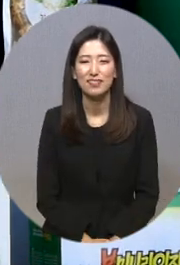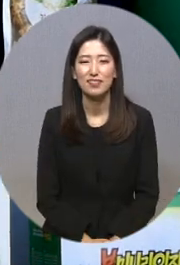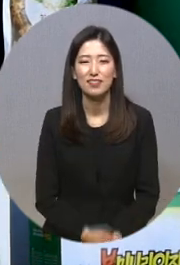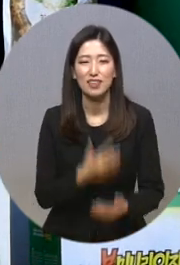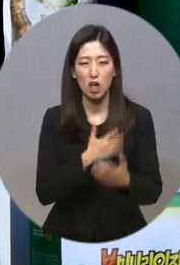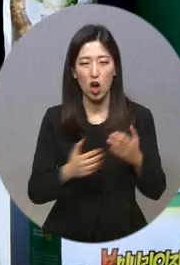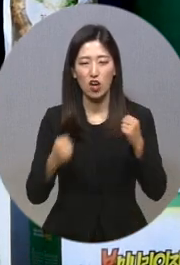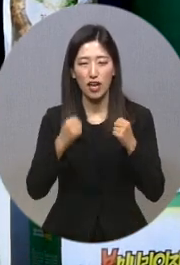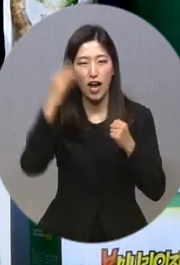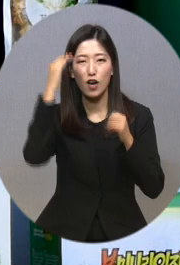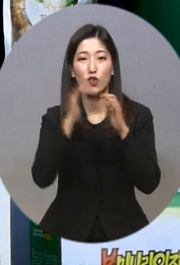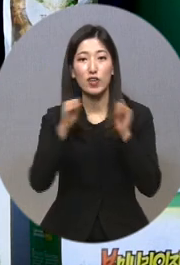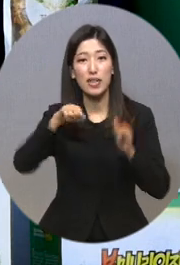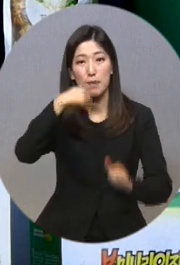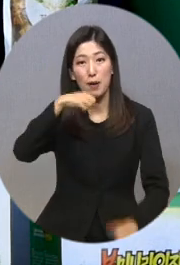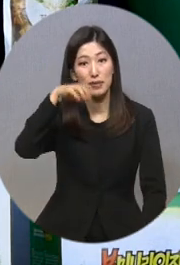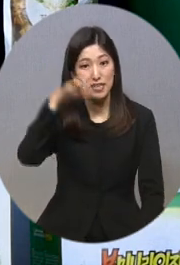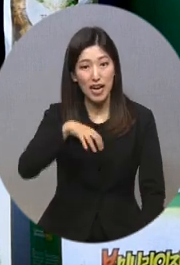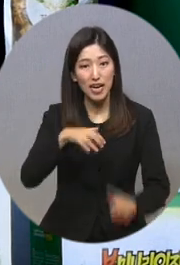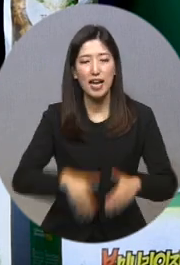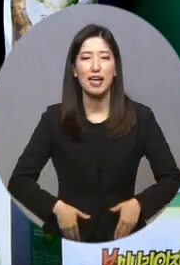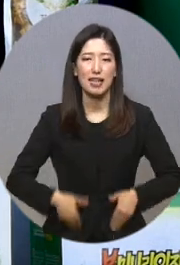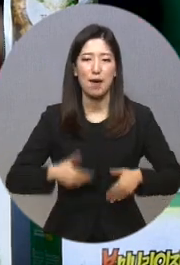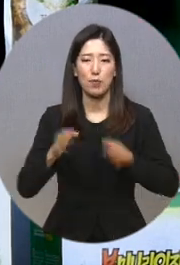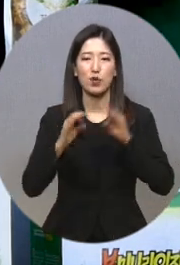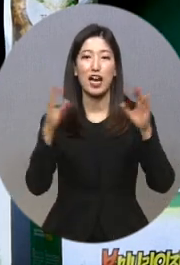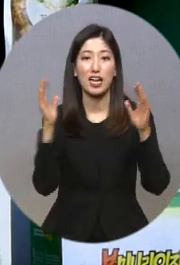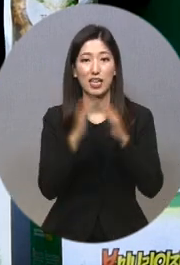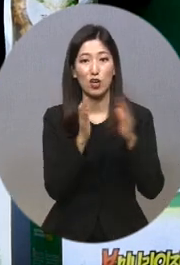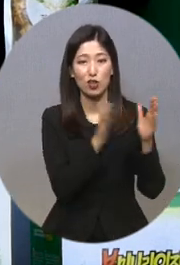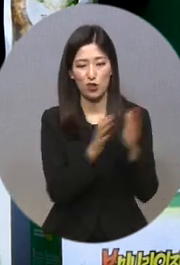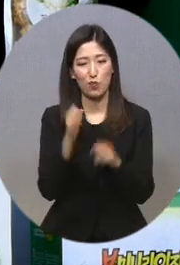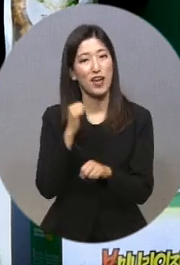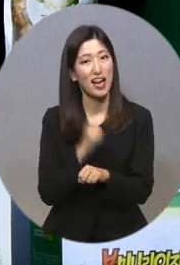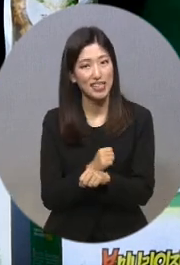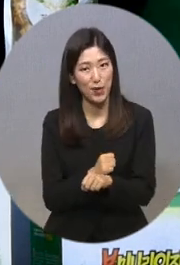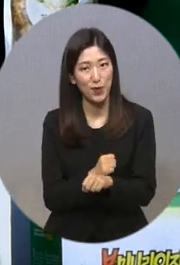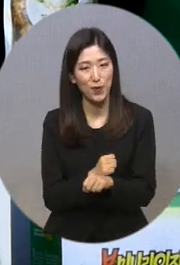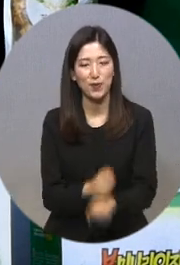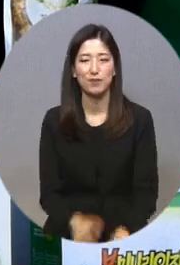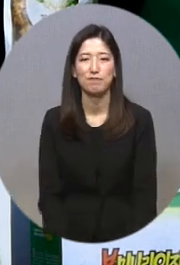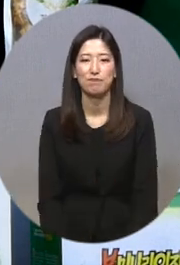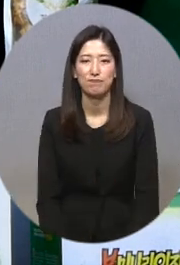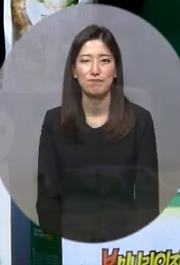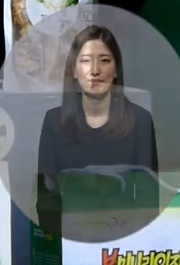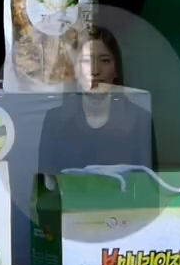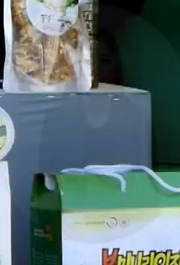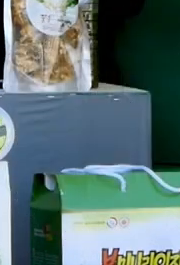건강한 한국인의 밥상은 남도장터에서 준비하세요.